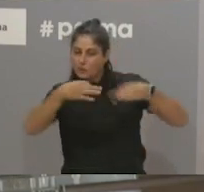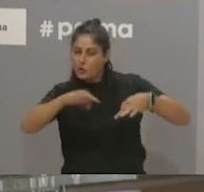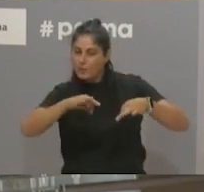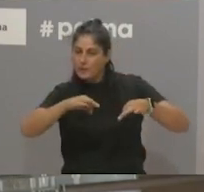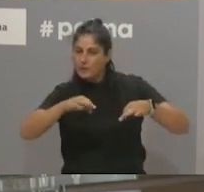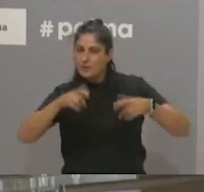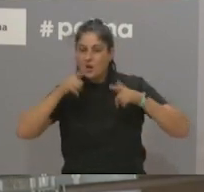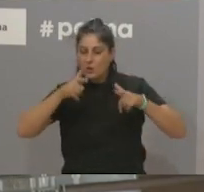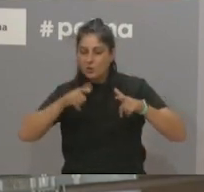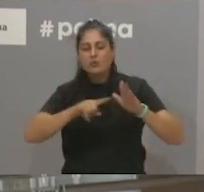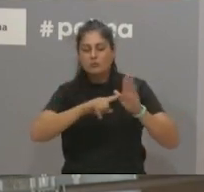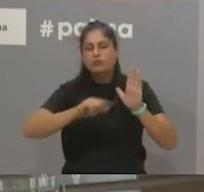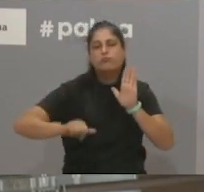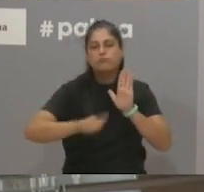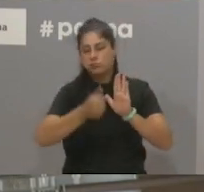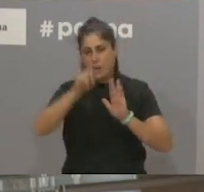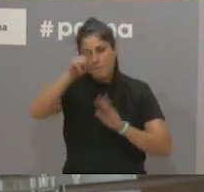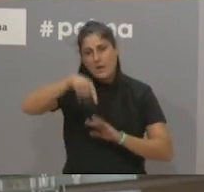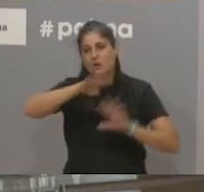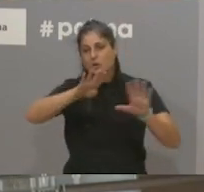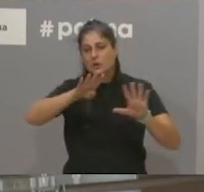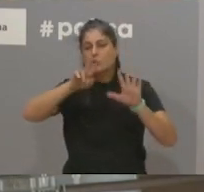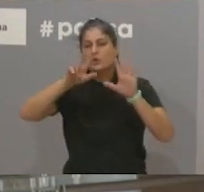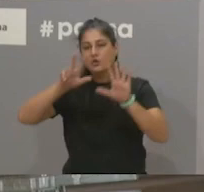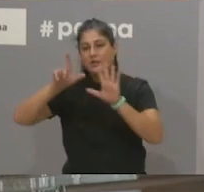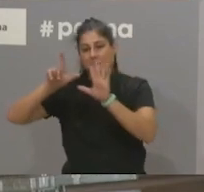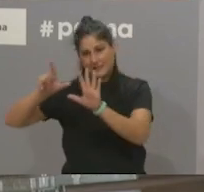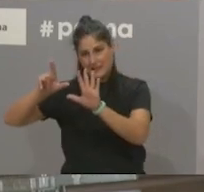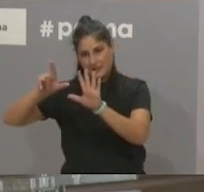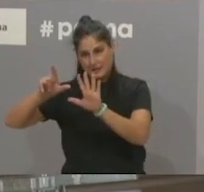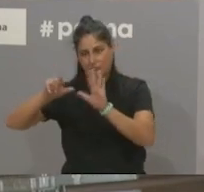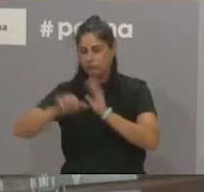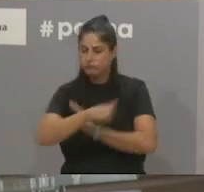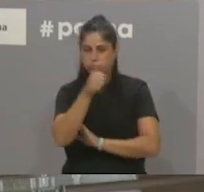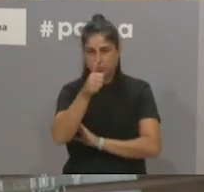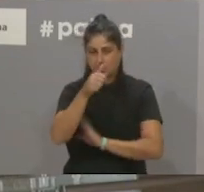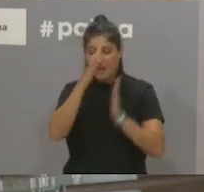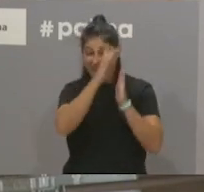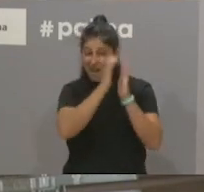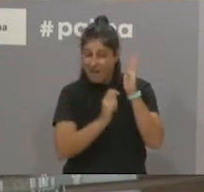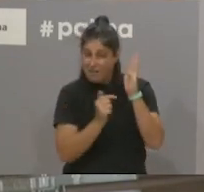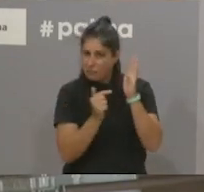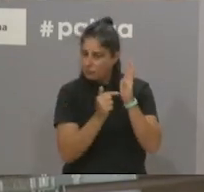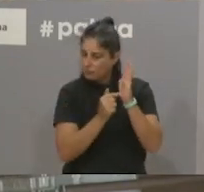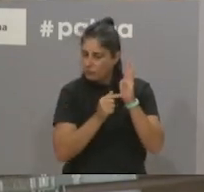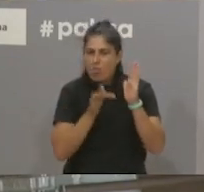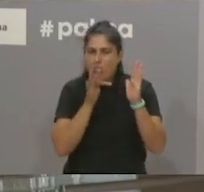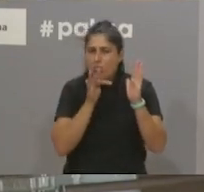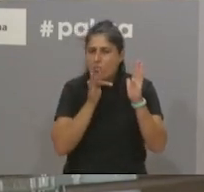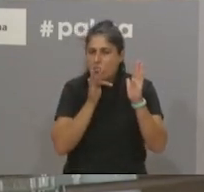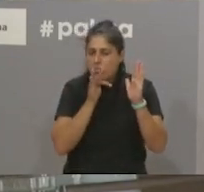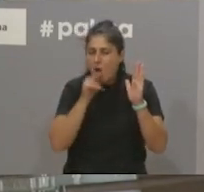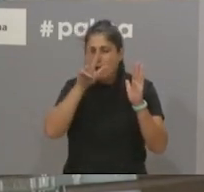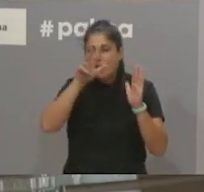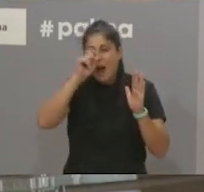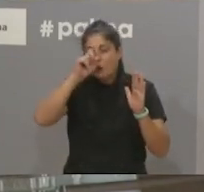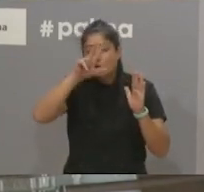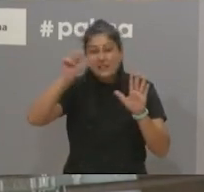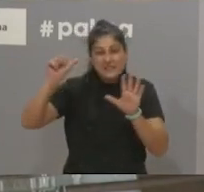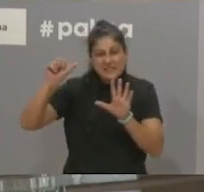poc després, l'any 1987. Un text que s'ha mantingut en vigor al llarg de 36